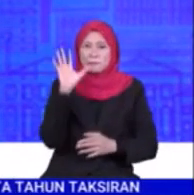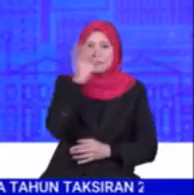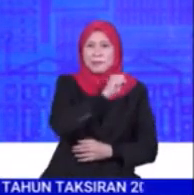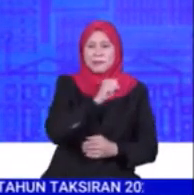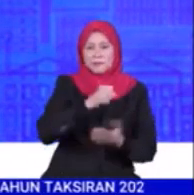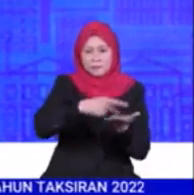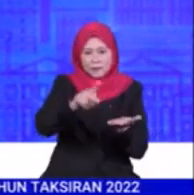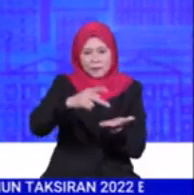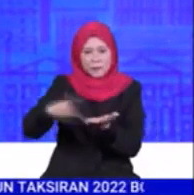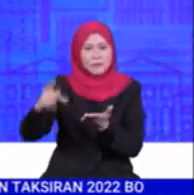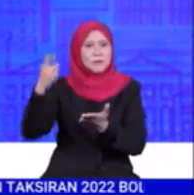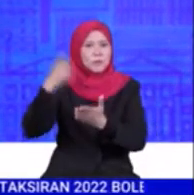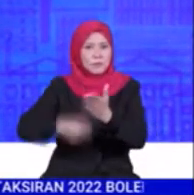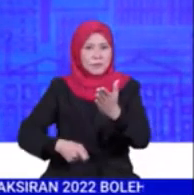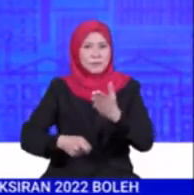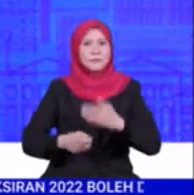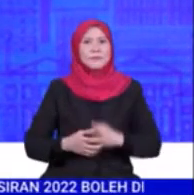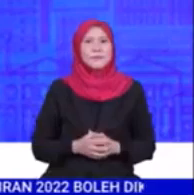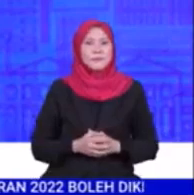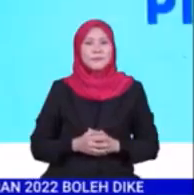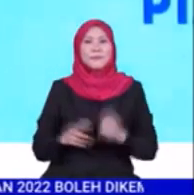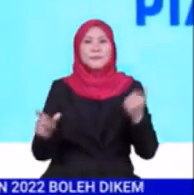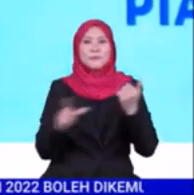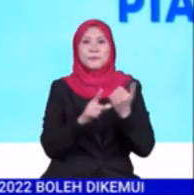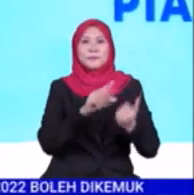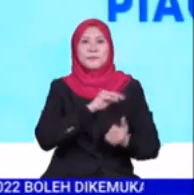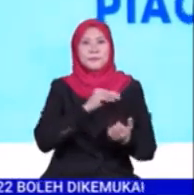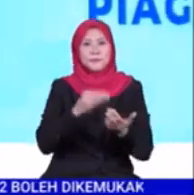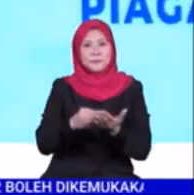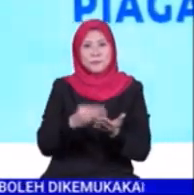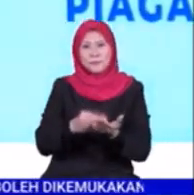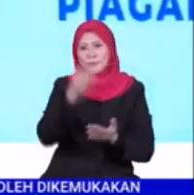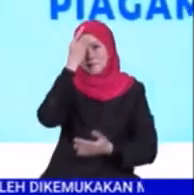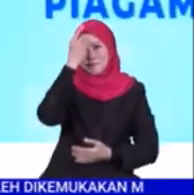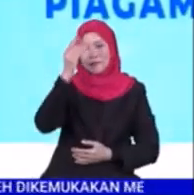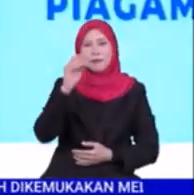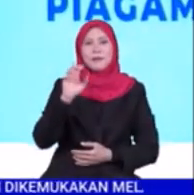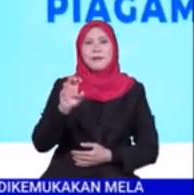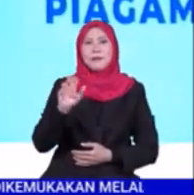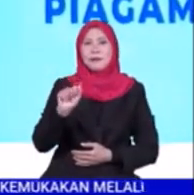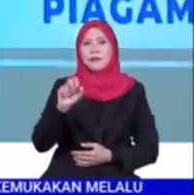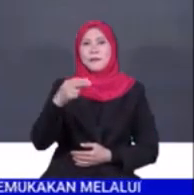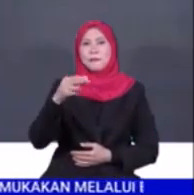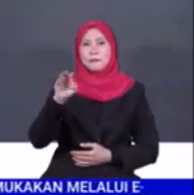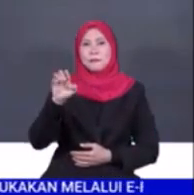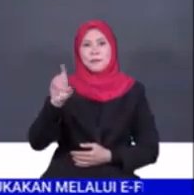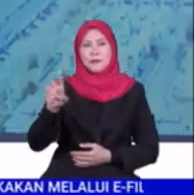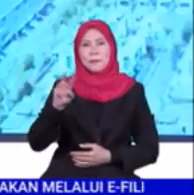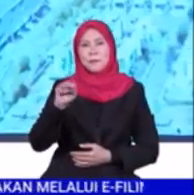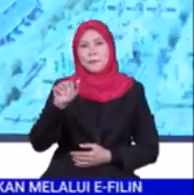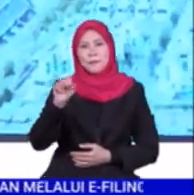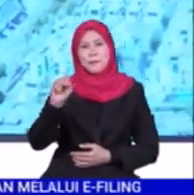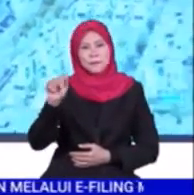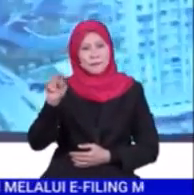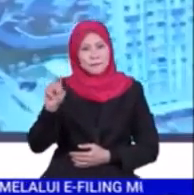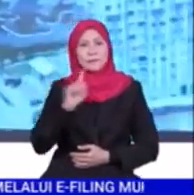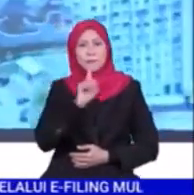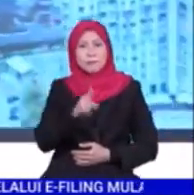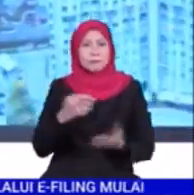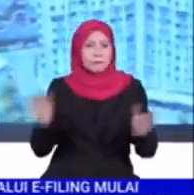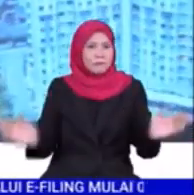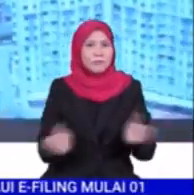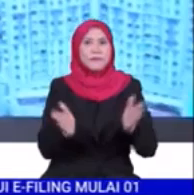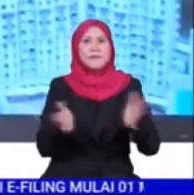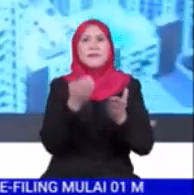dalam pembayaran cukai. Jelas timbalan Menteri Kewangan Datuk Seri Ahmad Maslan, alternatif itu juga bagi menggalak perkembangan ekonomi